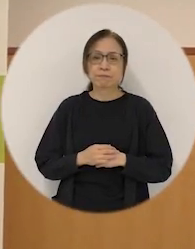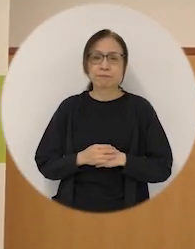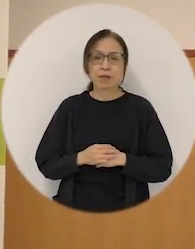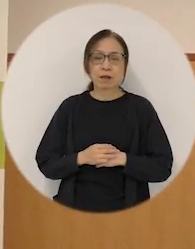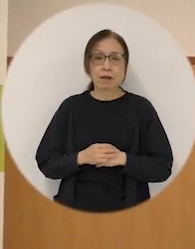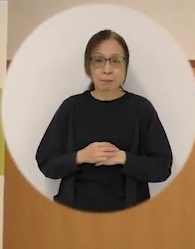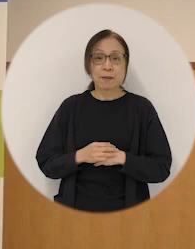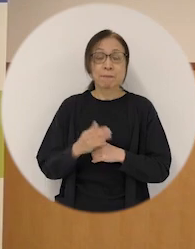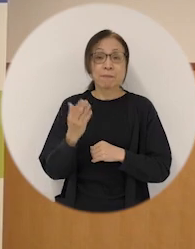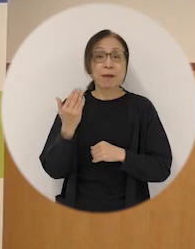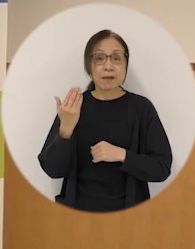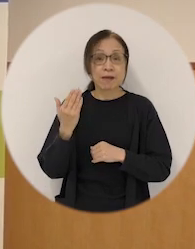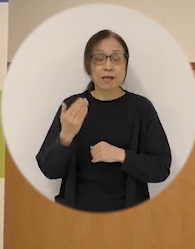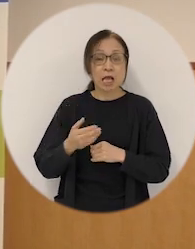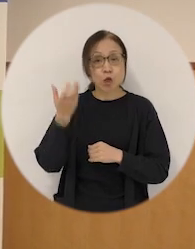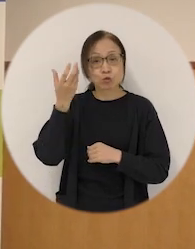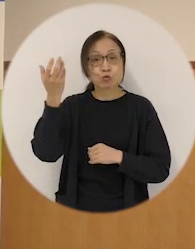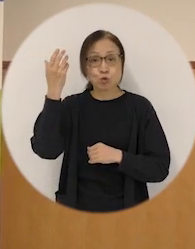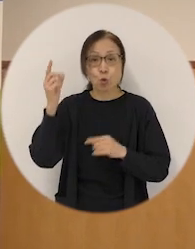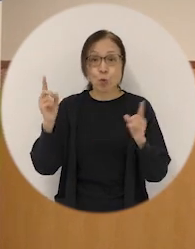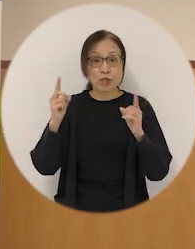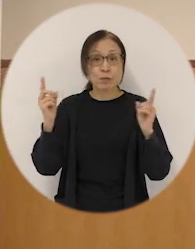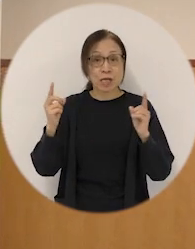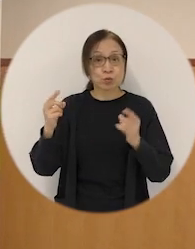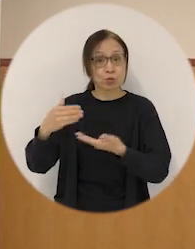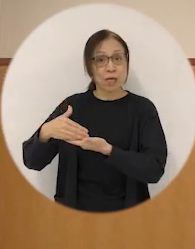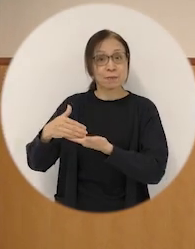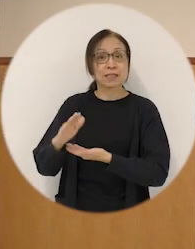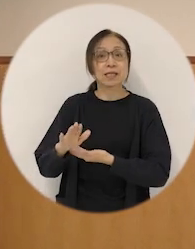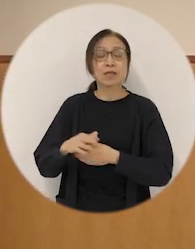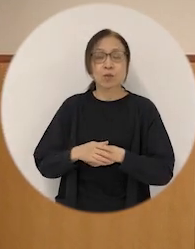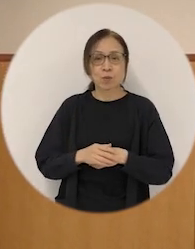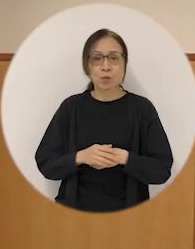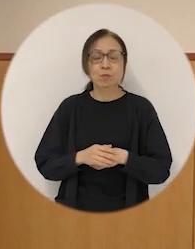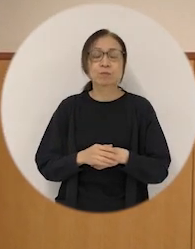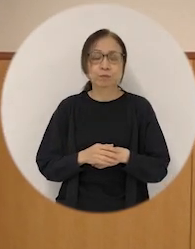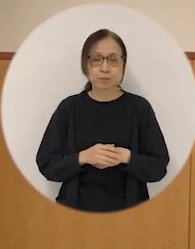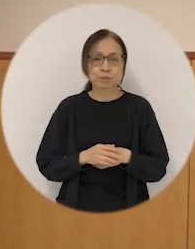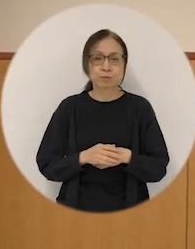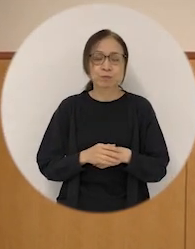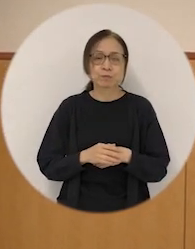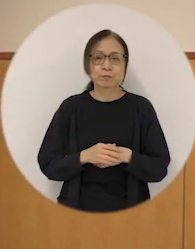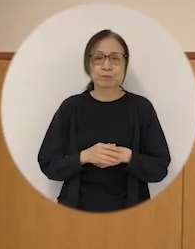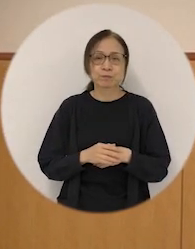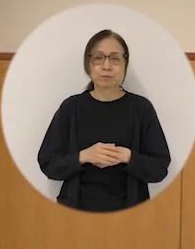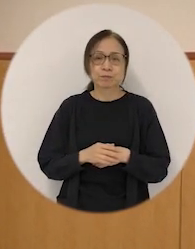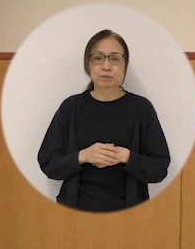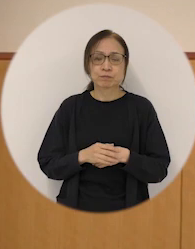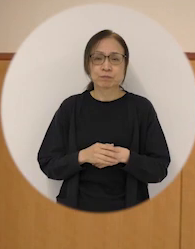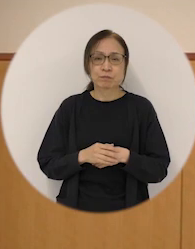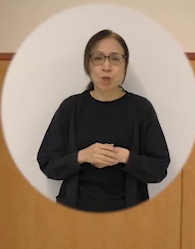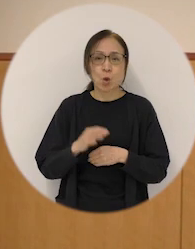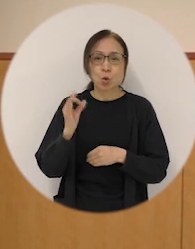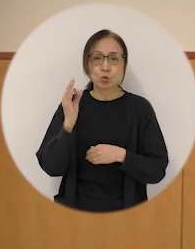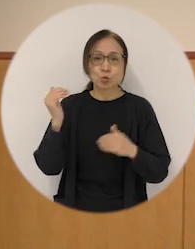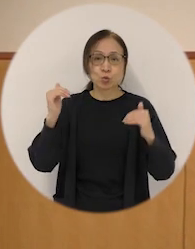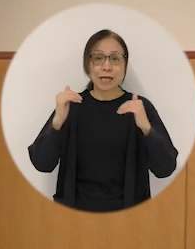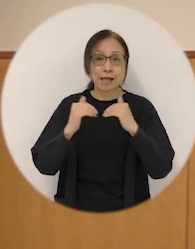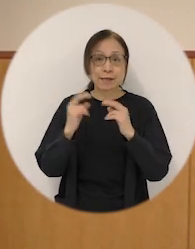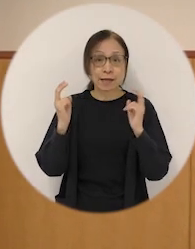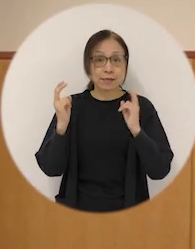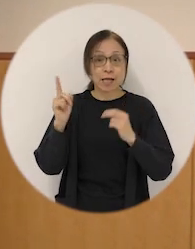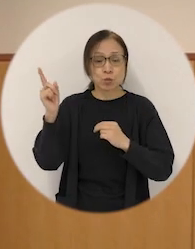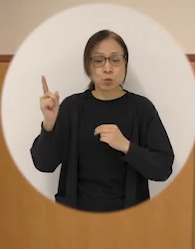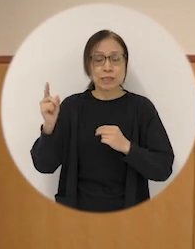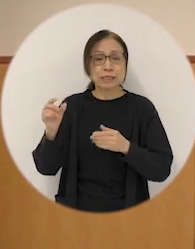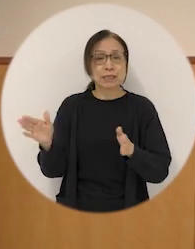空想フェスの話がありましたけれど、つぶらやプロダクションとのさまざまな取り組みの中